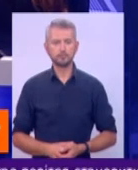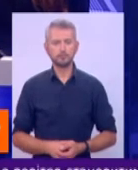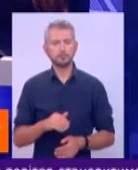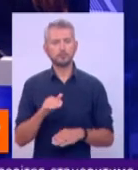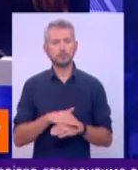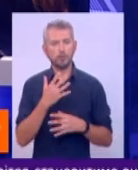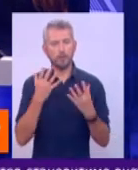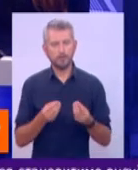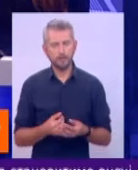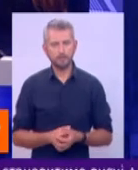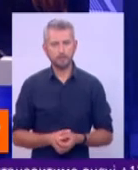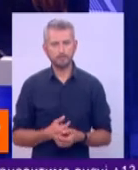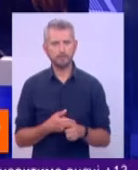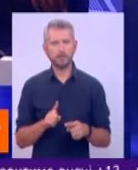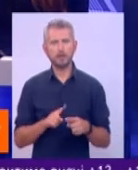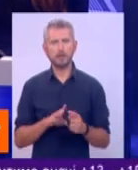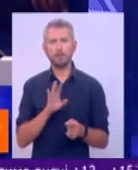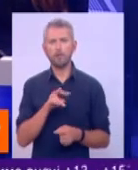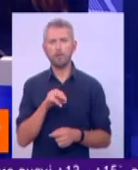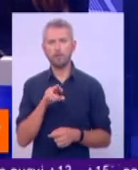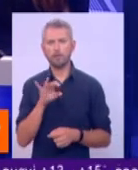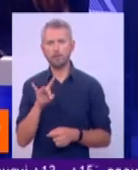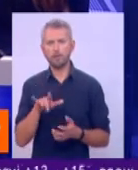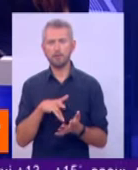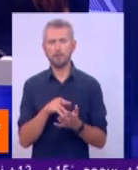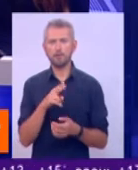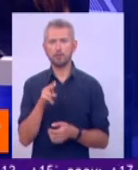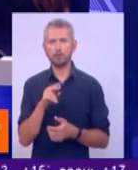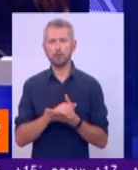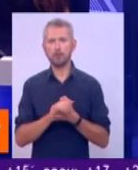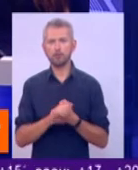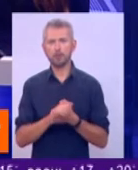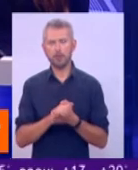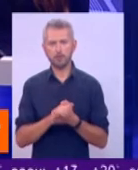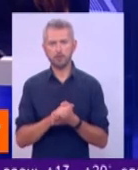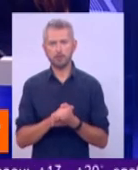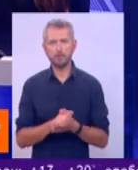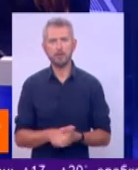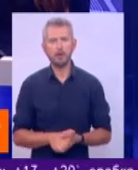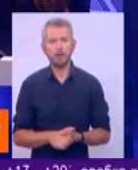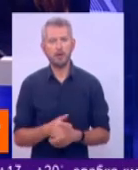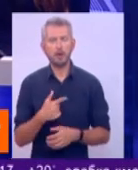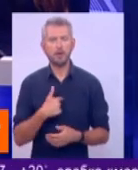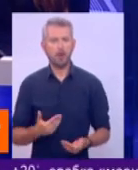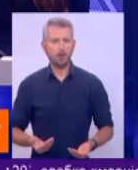Добрий день. Це Володимир, місто Дружківка, Донецької області. Я жив у